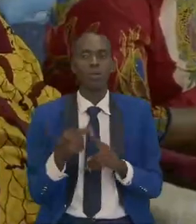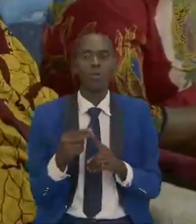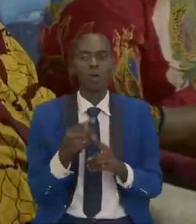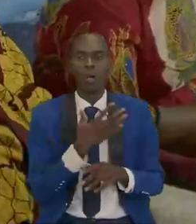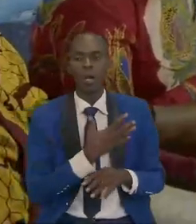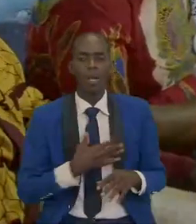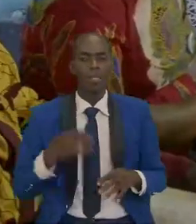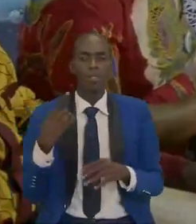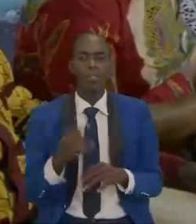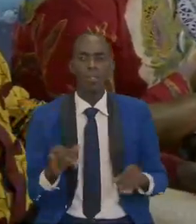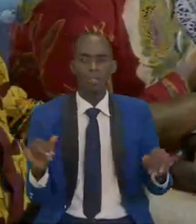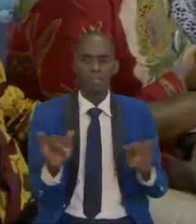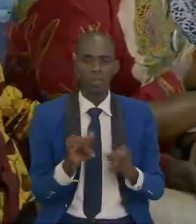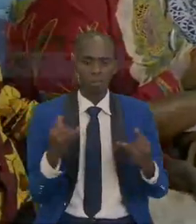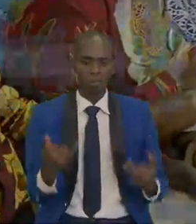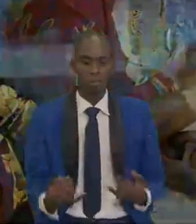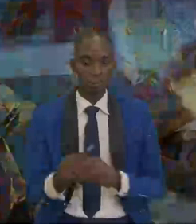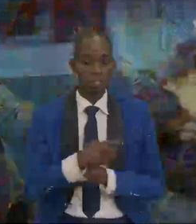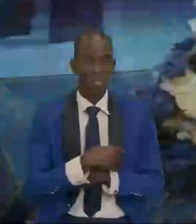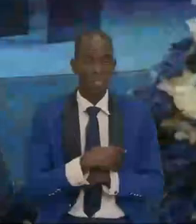Et ils ont reçu la parole avec joie.